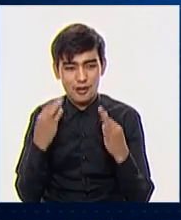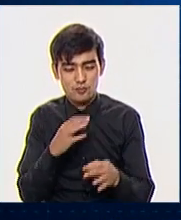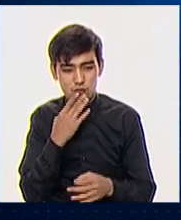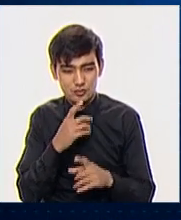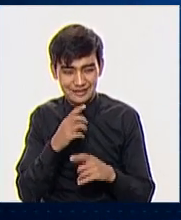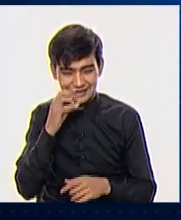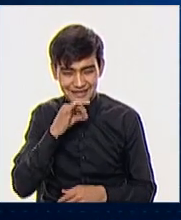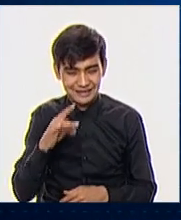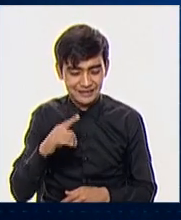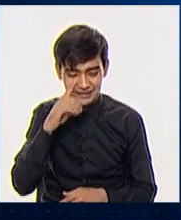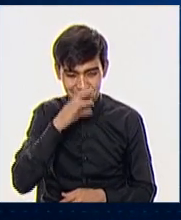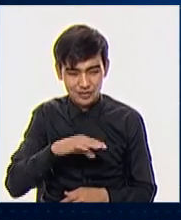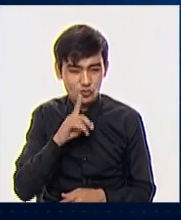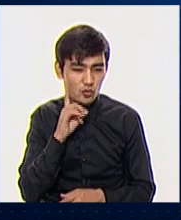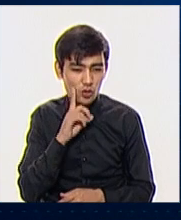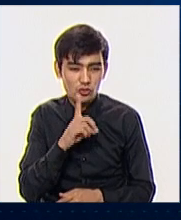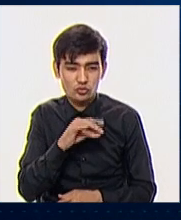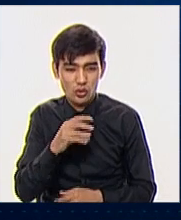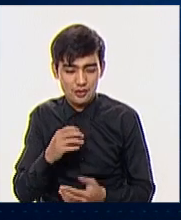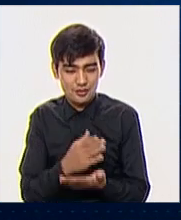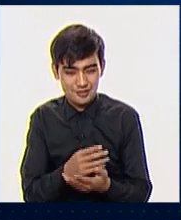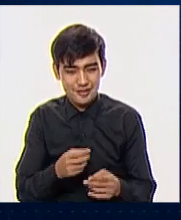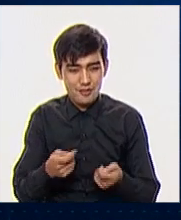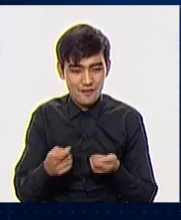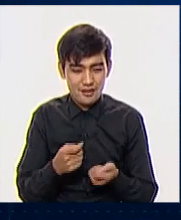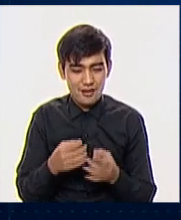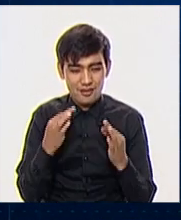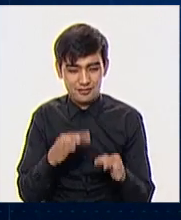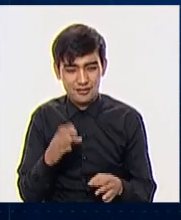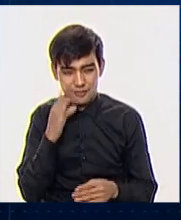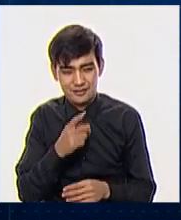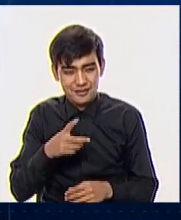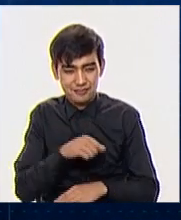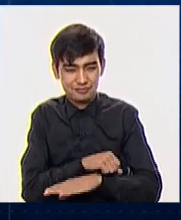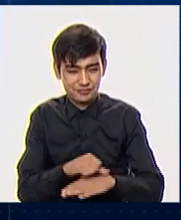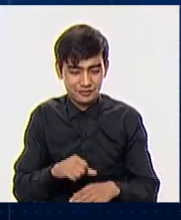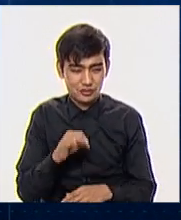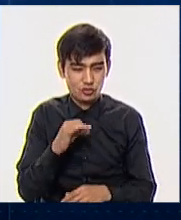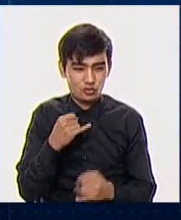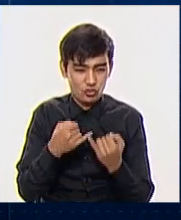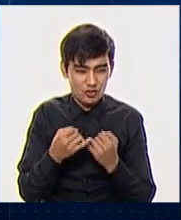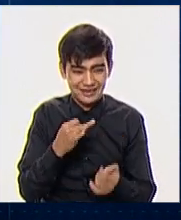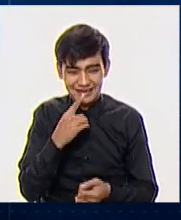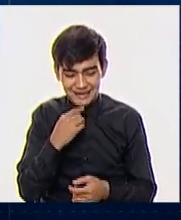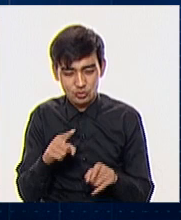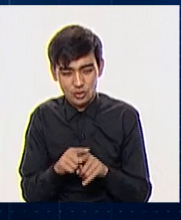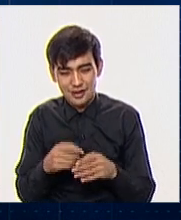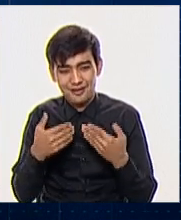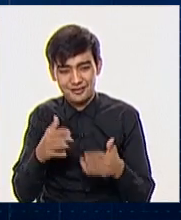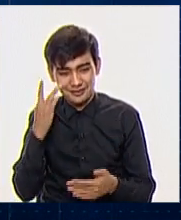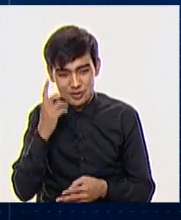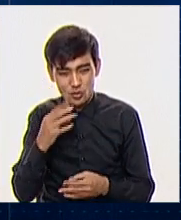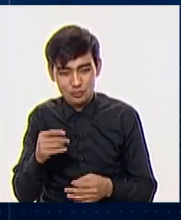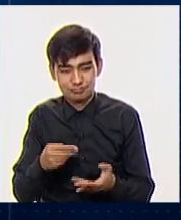туристам из стран зеленой зоны, но в правительстве обсуждают возможность открыть границы для граждан из желтых и красных стран, но только при